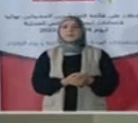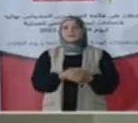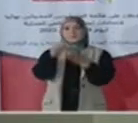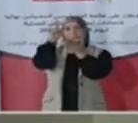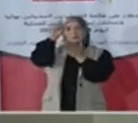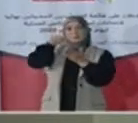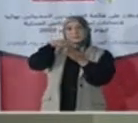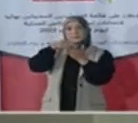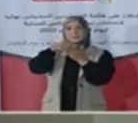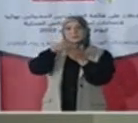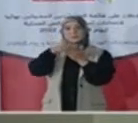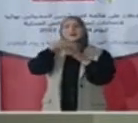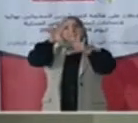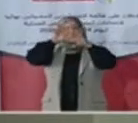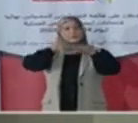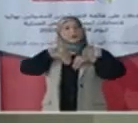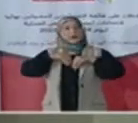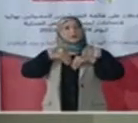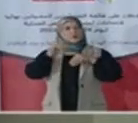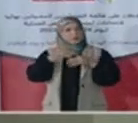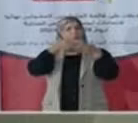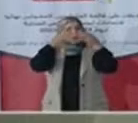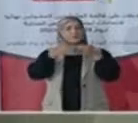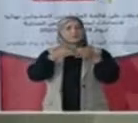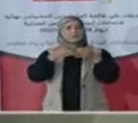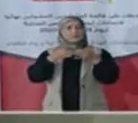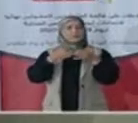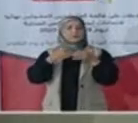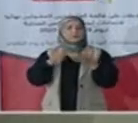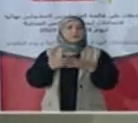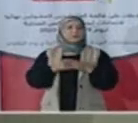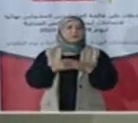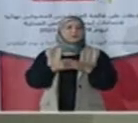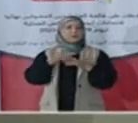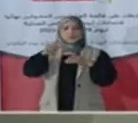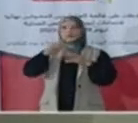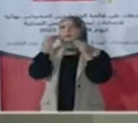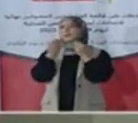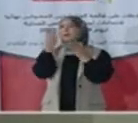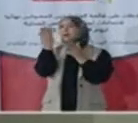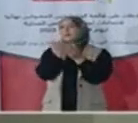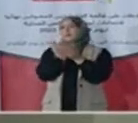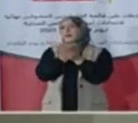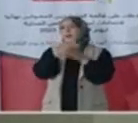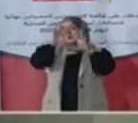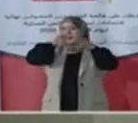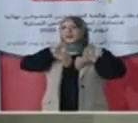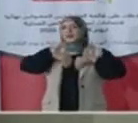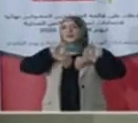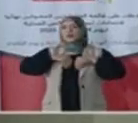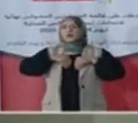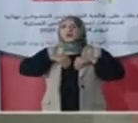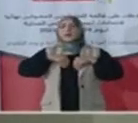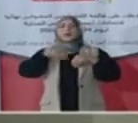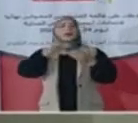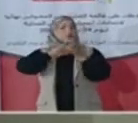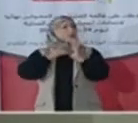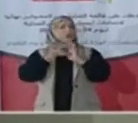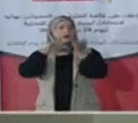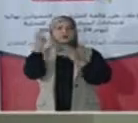برفض بقبول شكلا ورفض أصلا في طعنين، وتم قبول طعن وحيد فقط شكلا